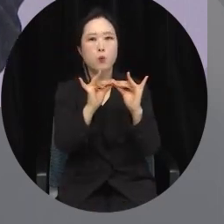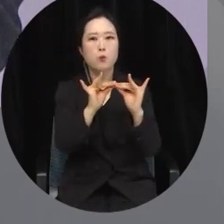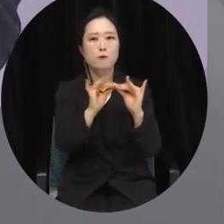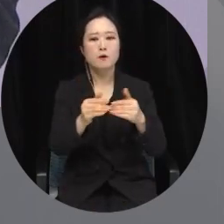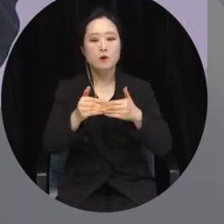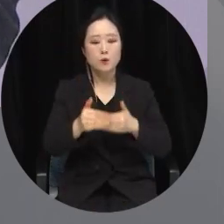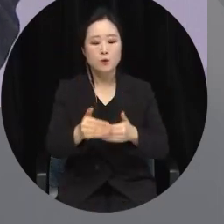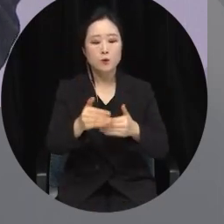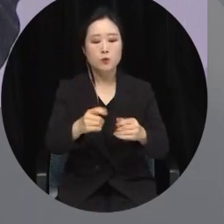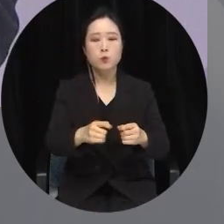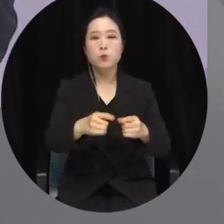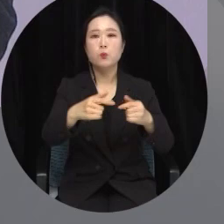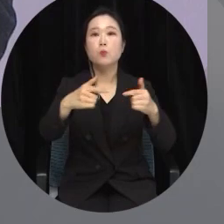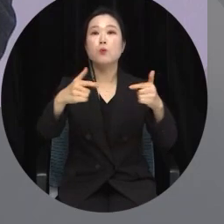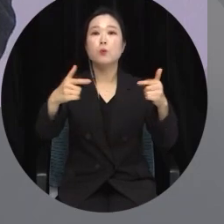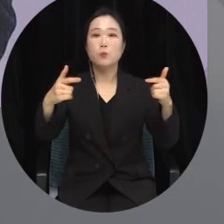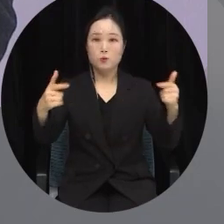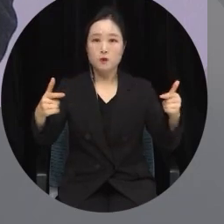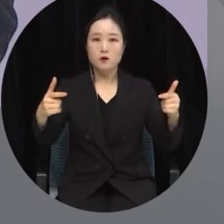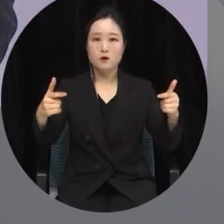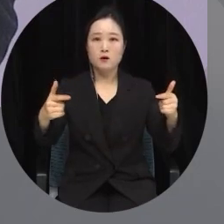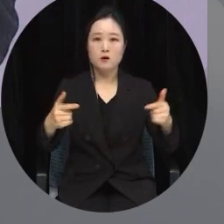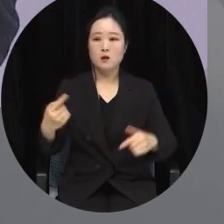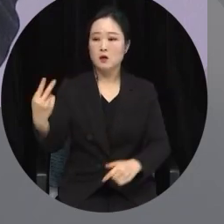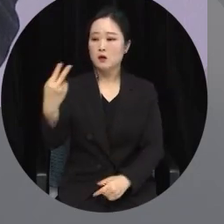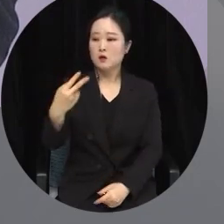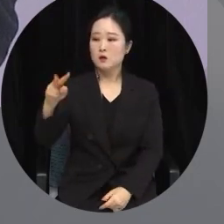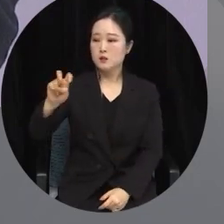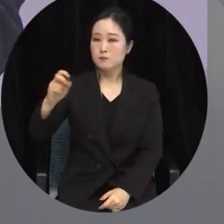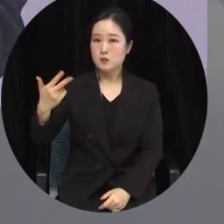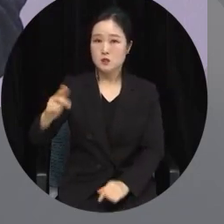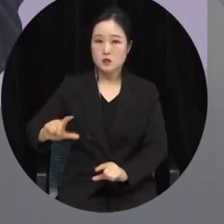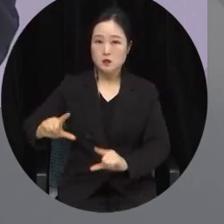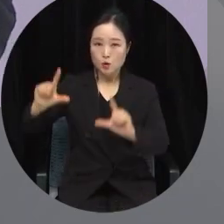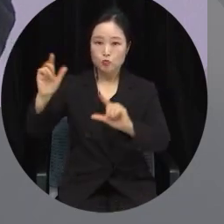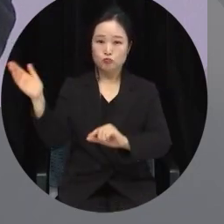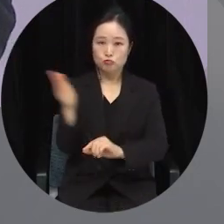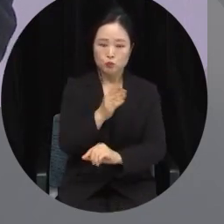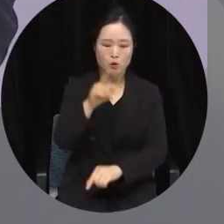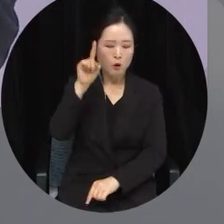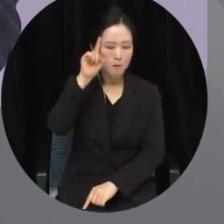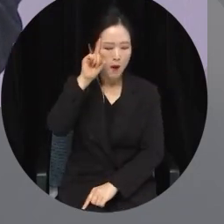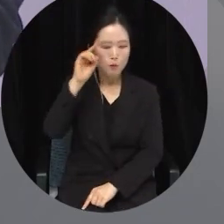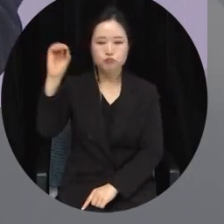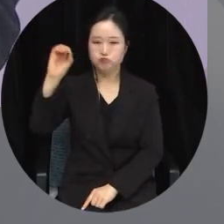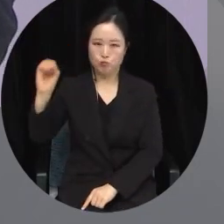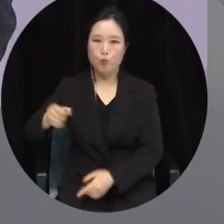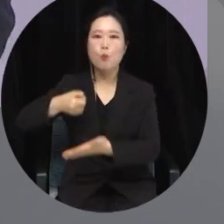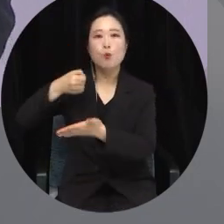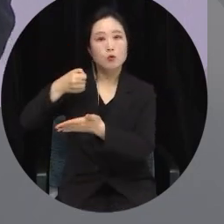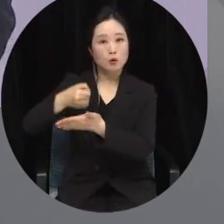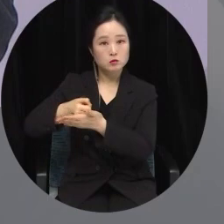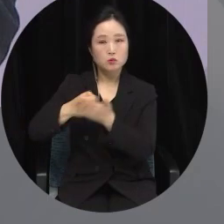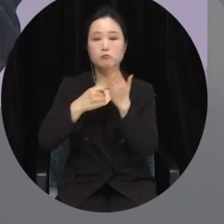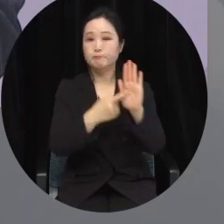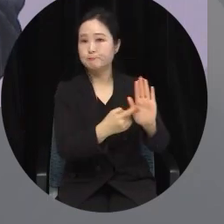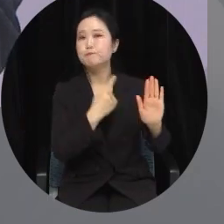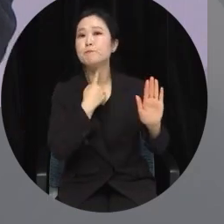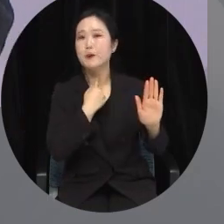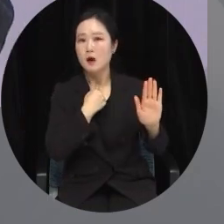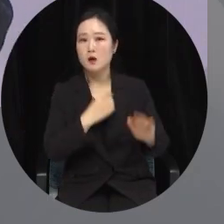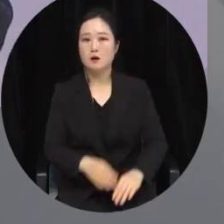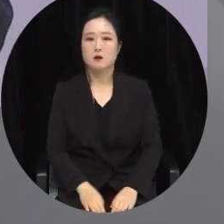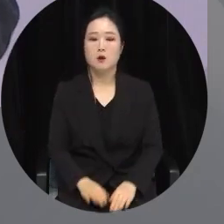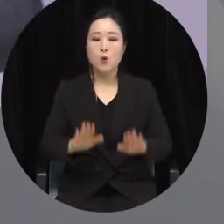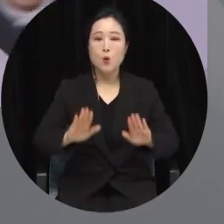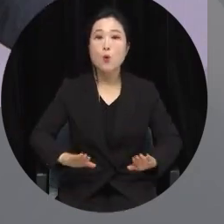계획을 27년부터 100%로 급여화하겠다는 것을 발표한 건 알고 계실 거라고 보여지고요. 올해